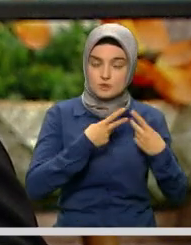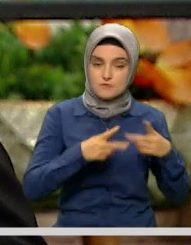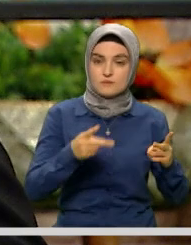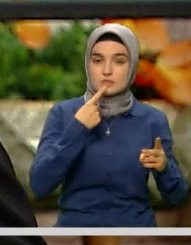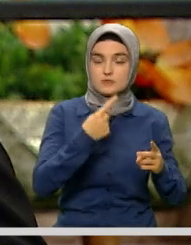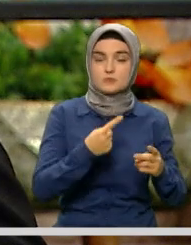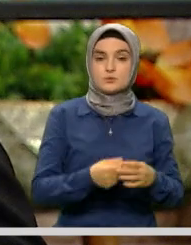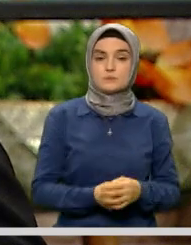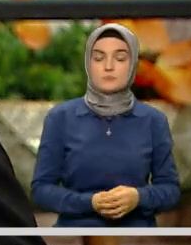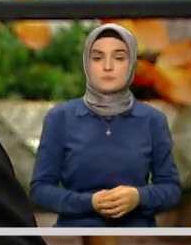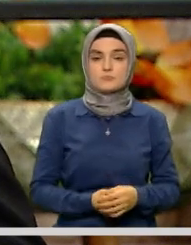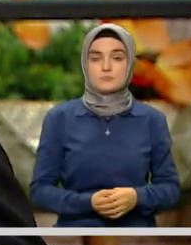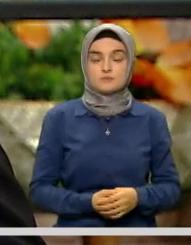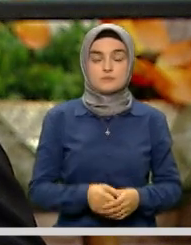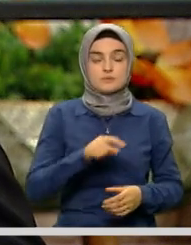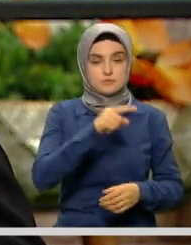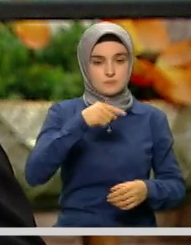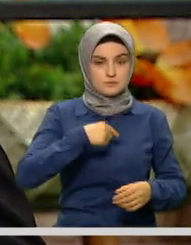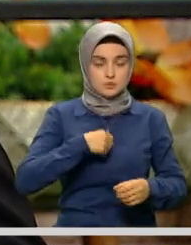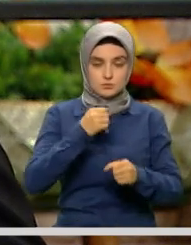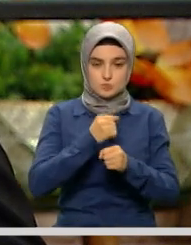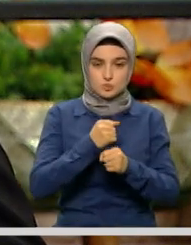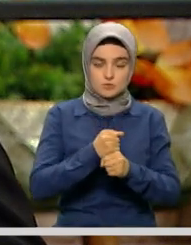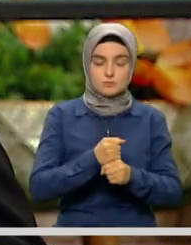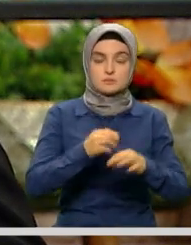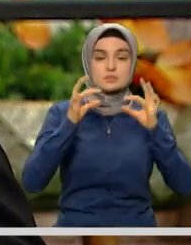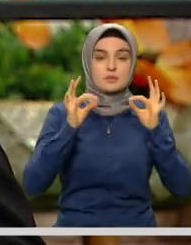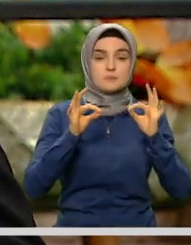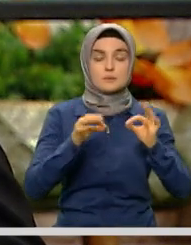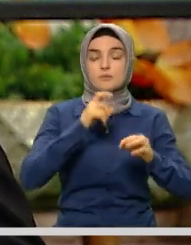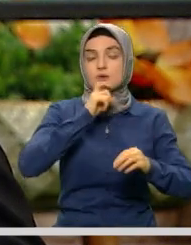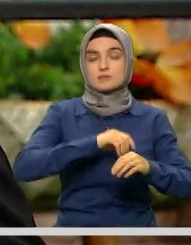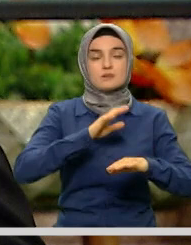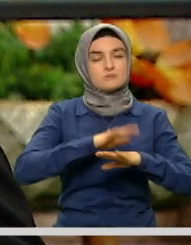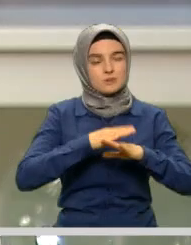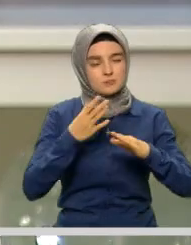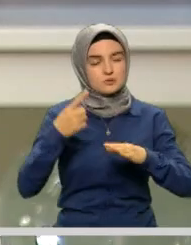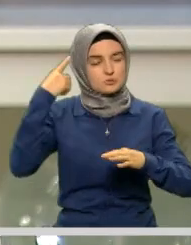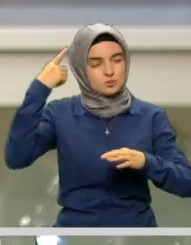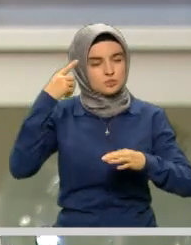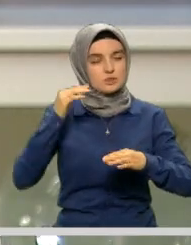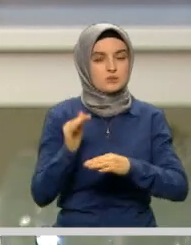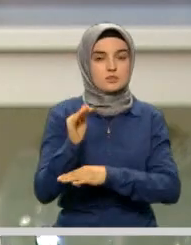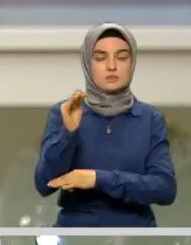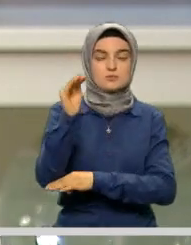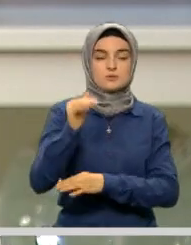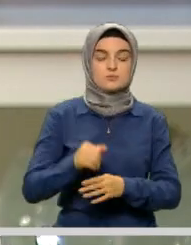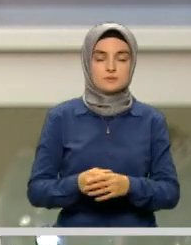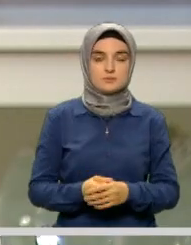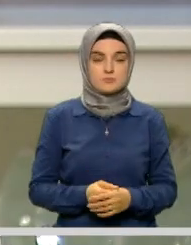Yani gerçekten burada bize düşen, kula düşen her daim hata yapabileceğimiz bilinciyle yaşamak